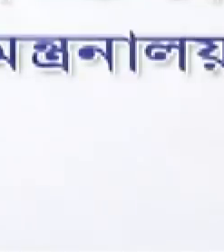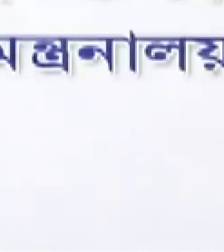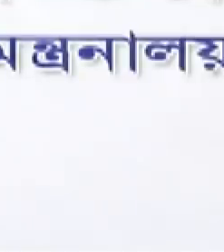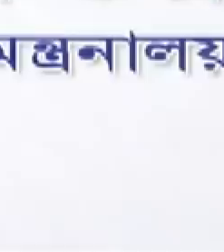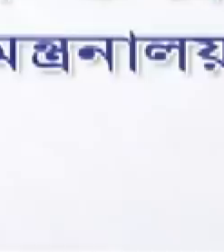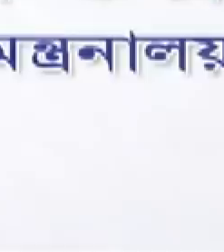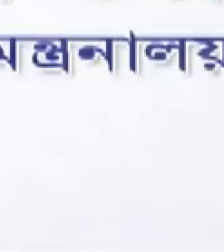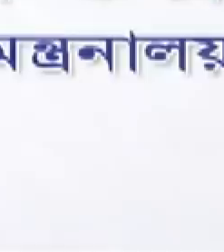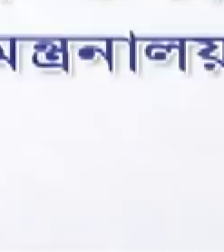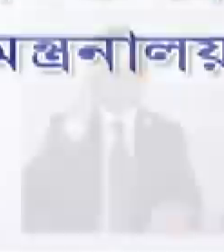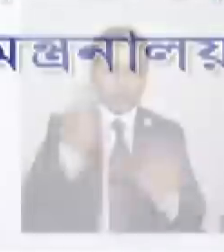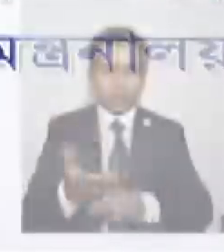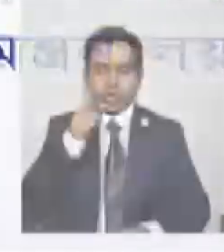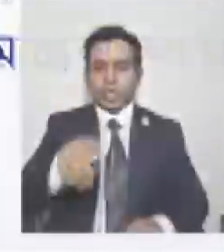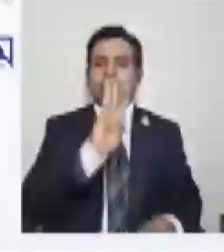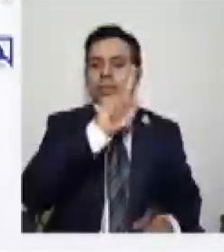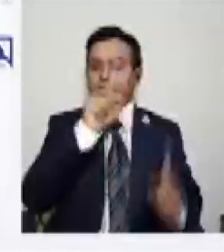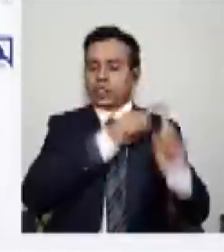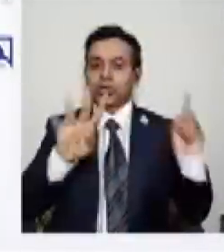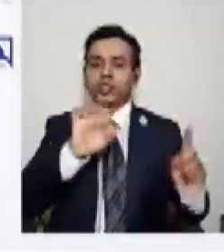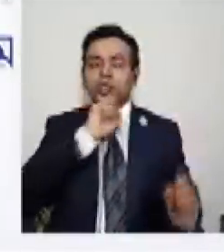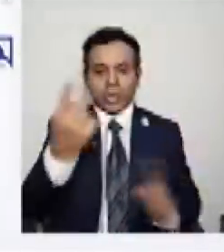বয়স বিভাজনে 11 থেকে 20 বছরের 1 জন,